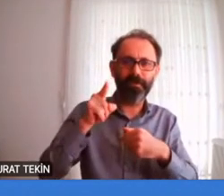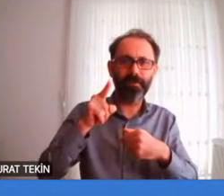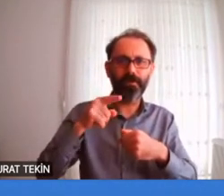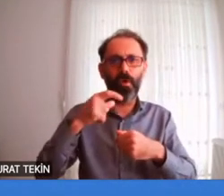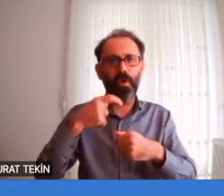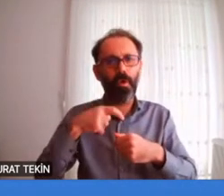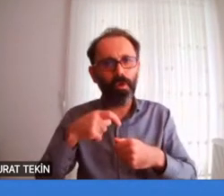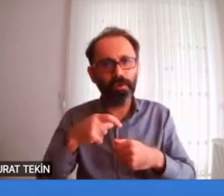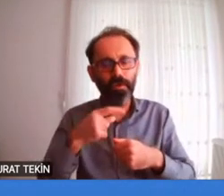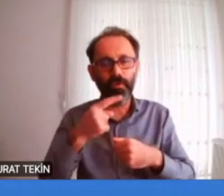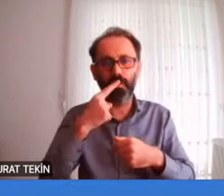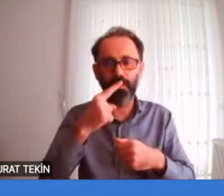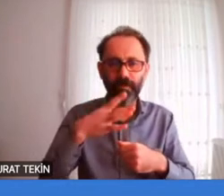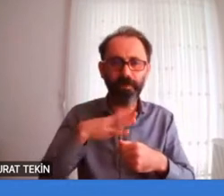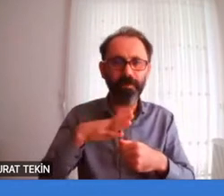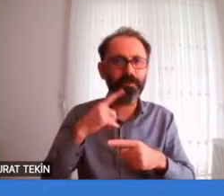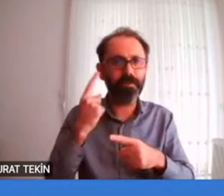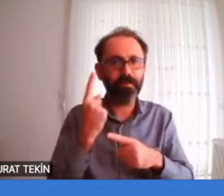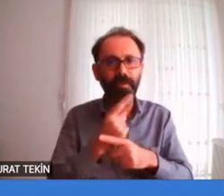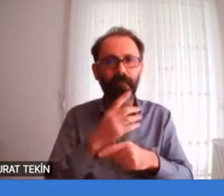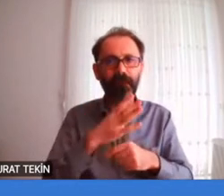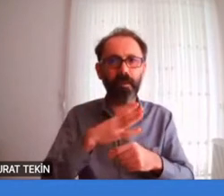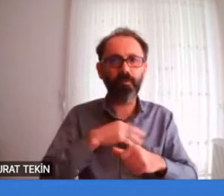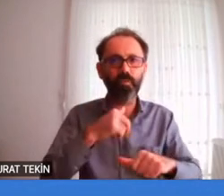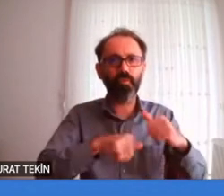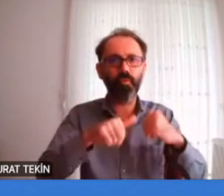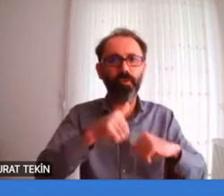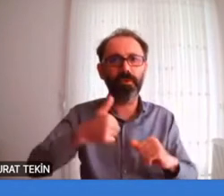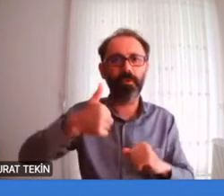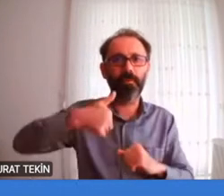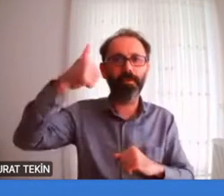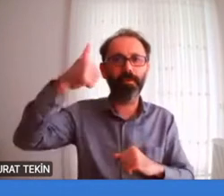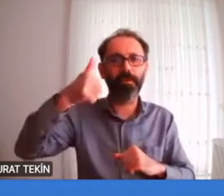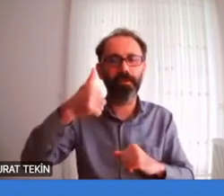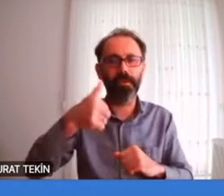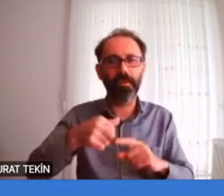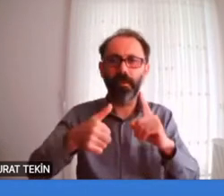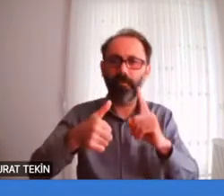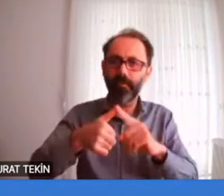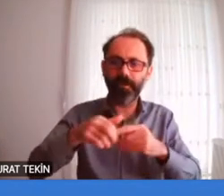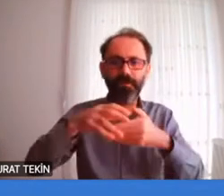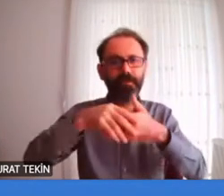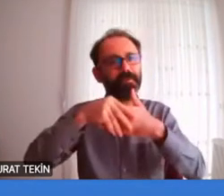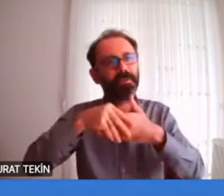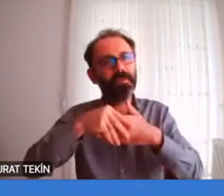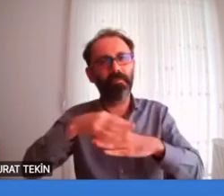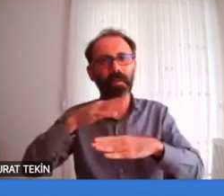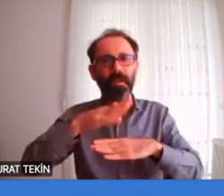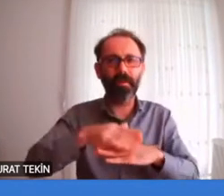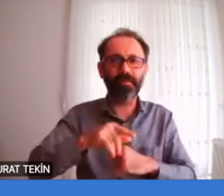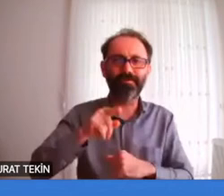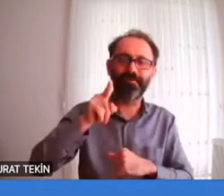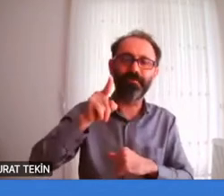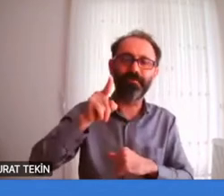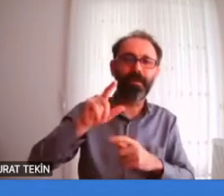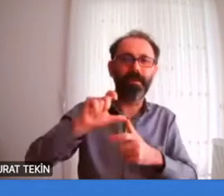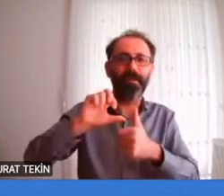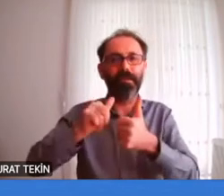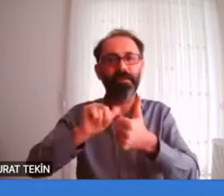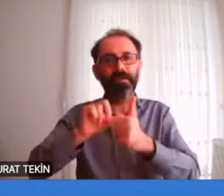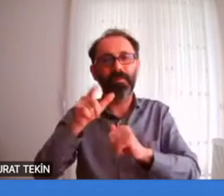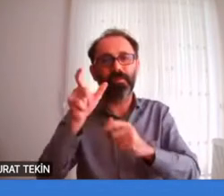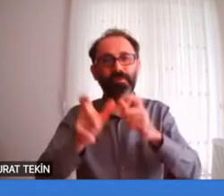söylemek istediğiniz, rektör hocama belirtmek istediğiniz bir husus yok. O yüzden ilk turu bir tanışma gibi kendinizi ifade etmeniz, yani